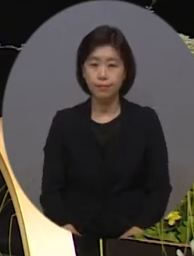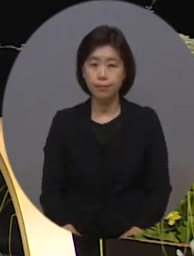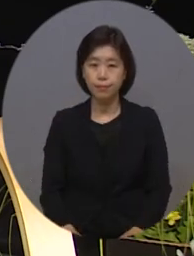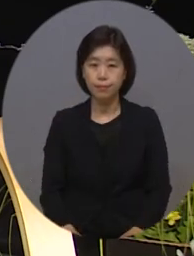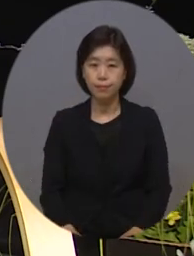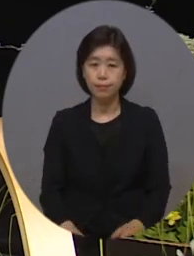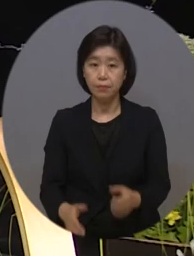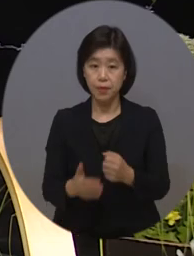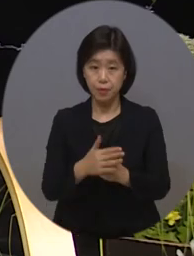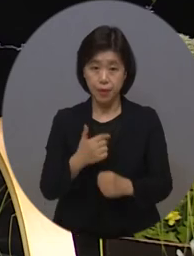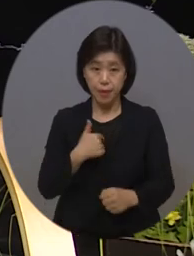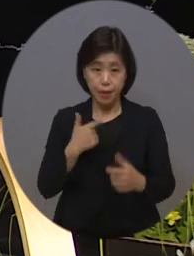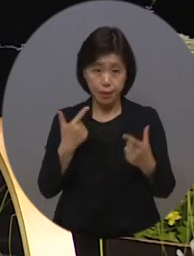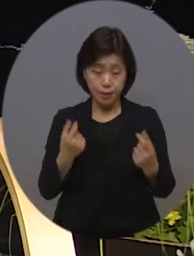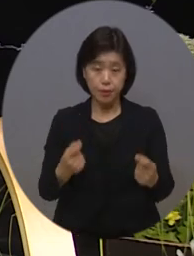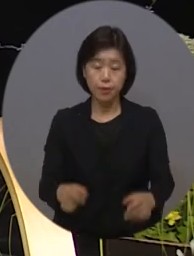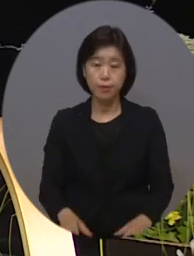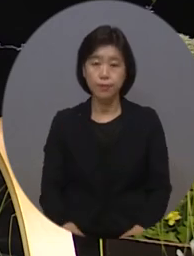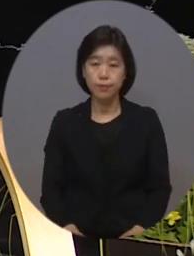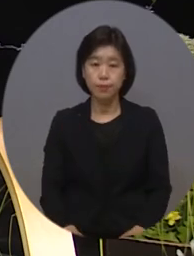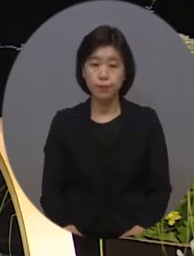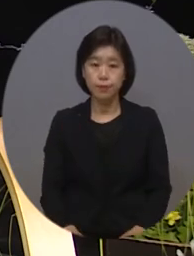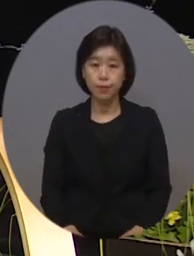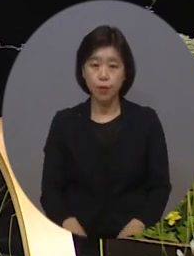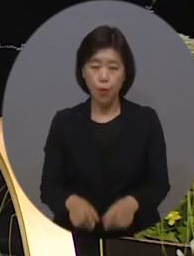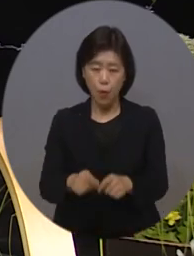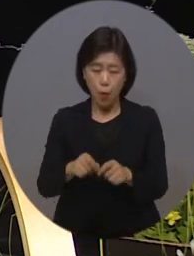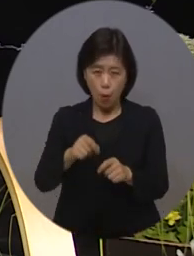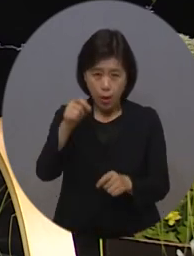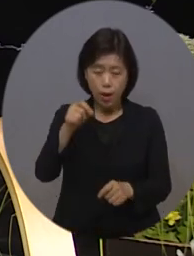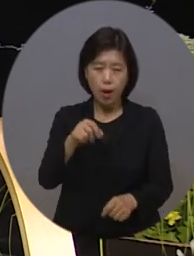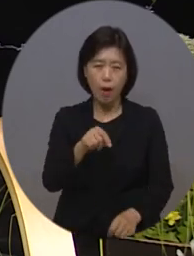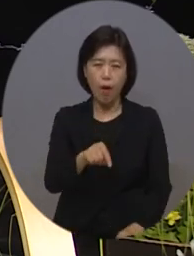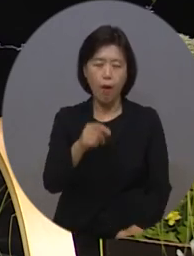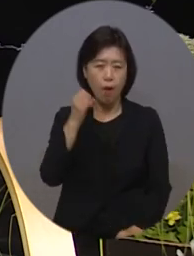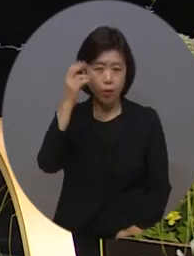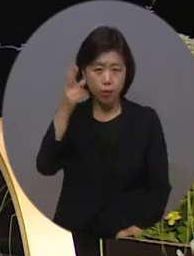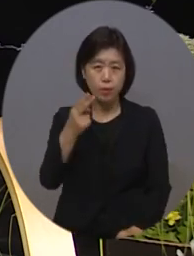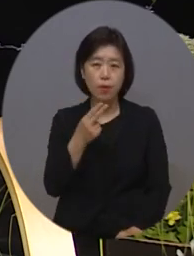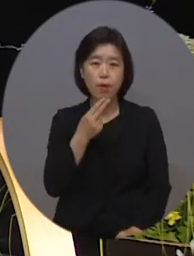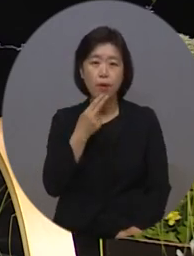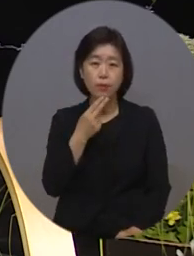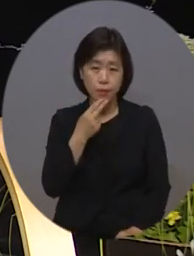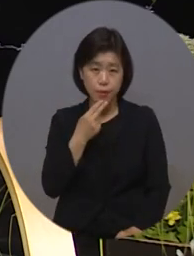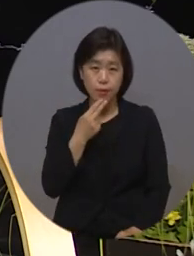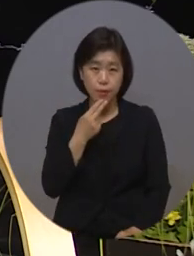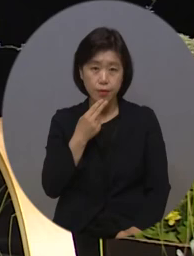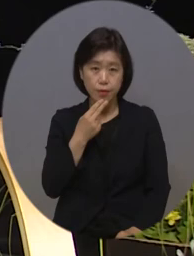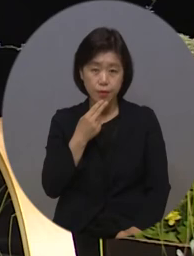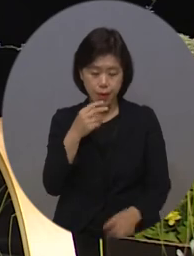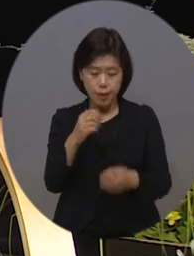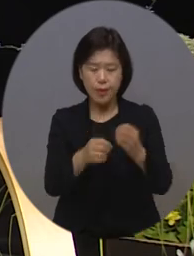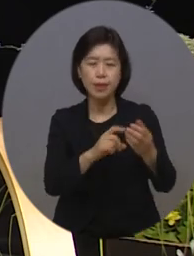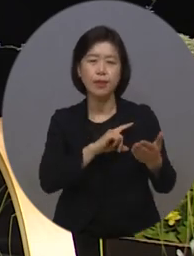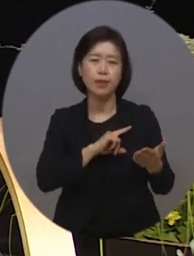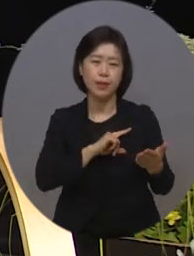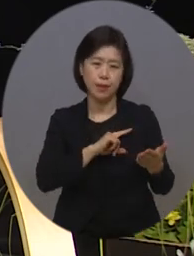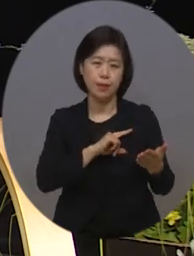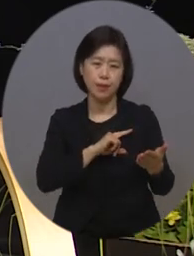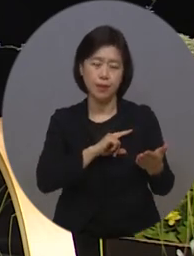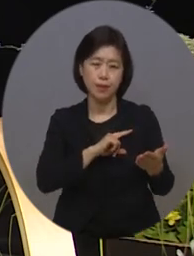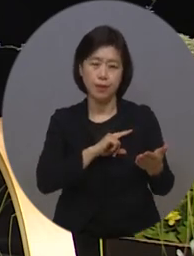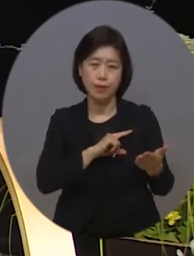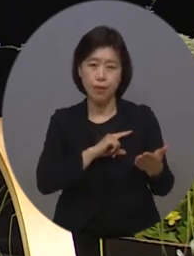그리하여 저처럼 오래도록 잊을 수 없는 이름과 종종 외우는 시 한 편을